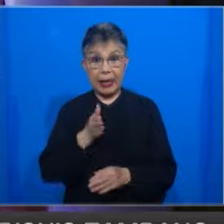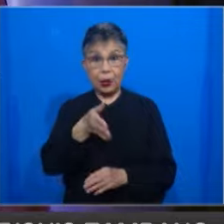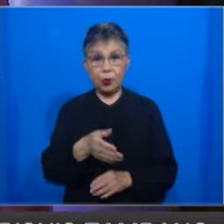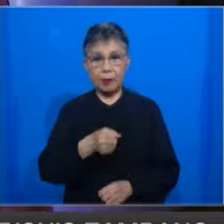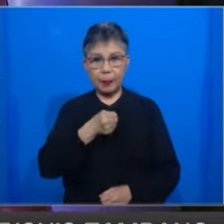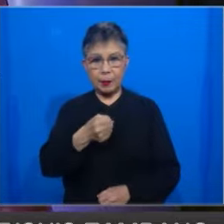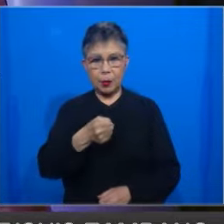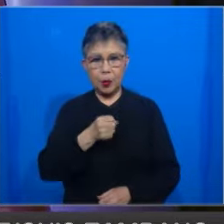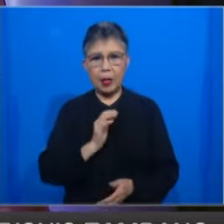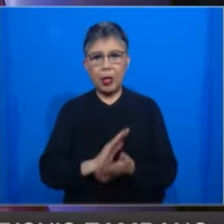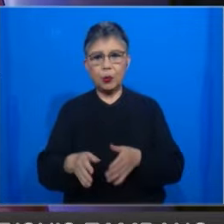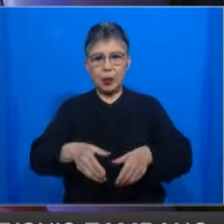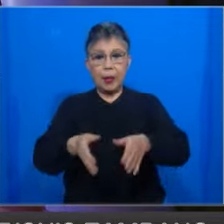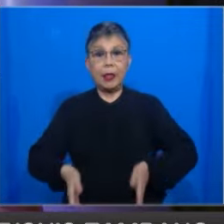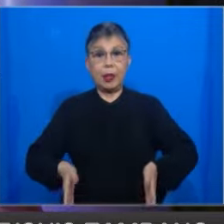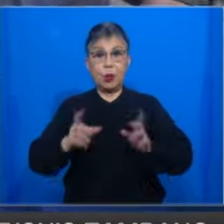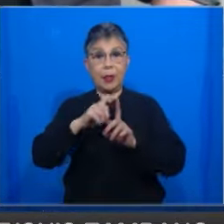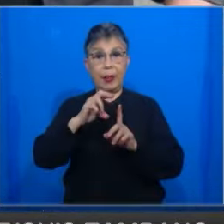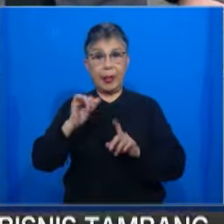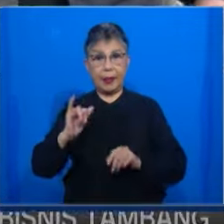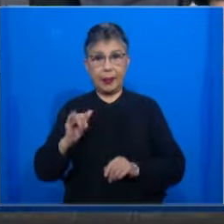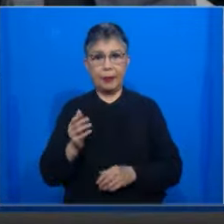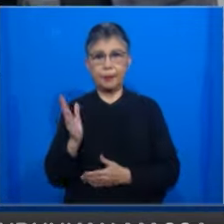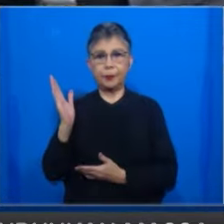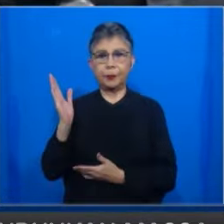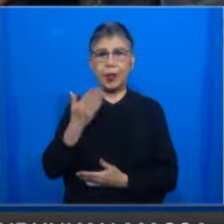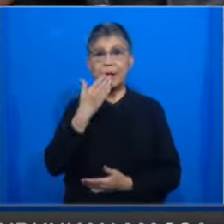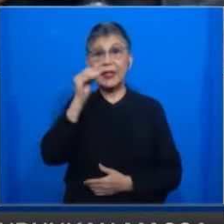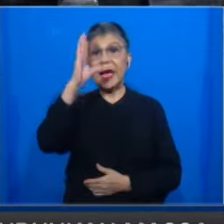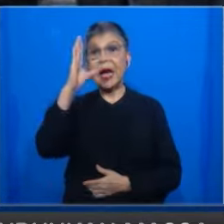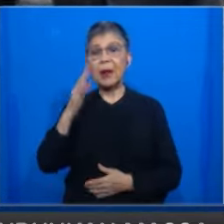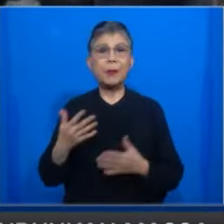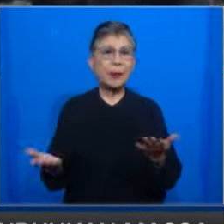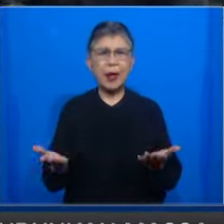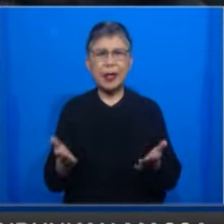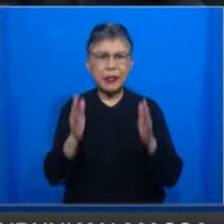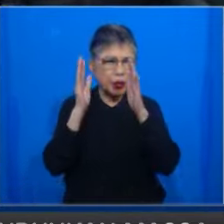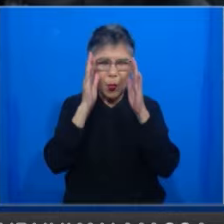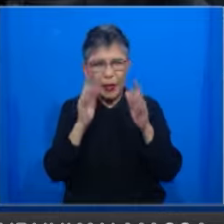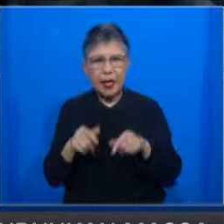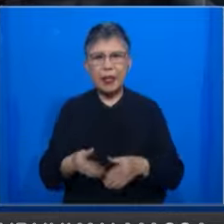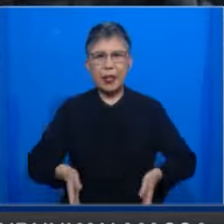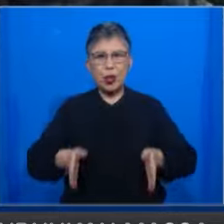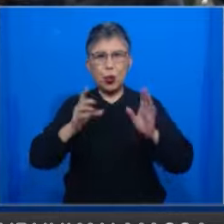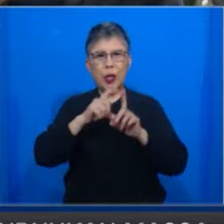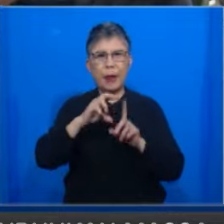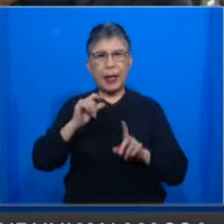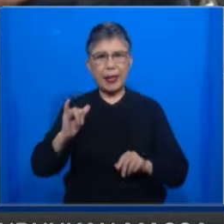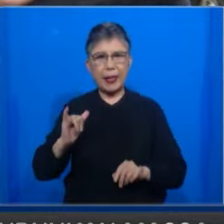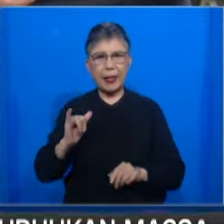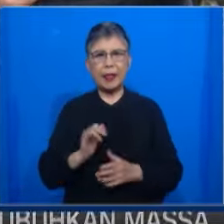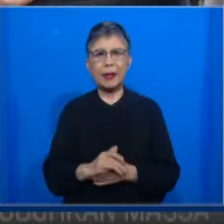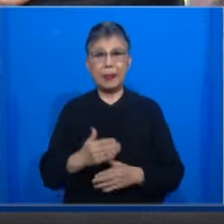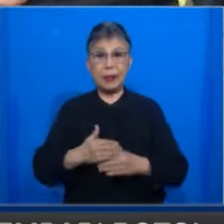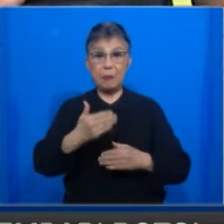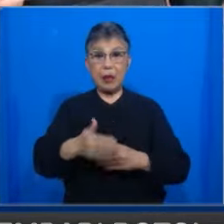koresponden Albi Pratama di depan gedung DPR RI Jakarta. Selamat siang Albi, bisa Anda sampaikan bagaimana suasana di gedung DPR, di depan gedung